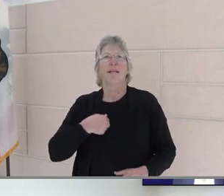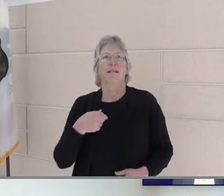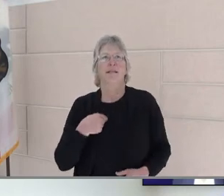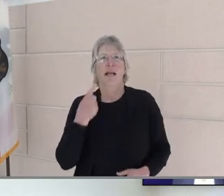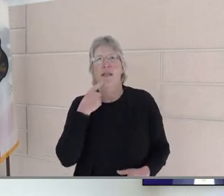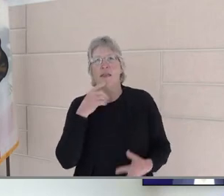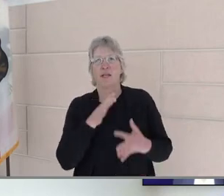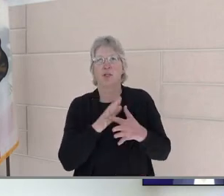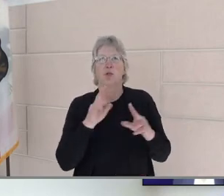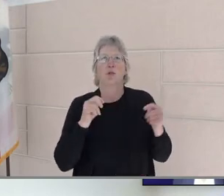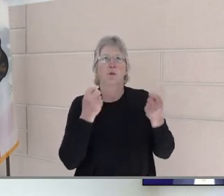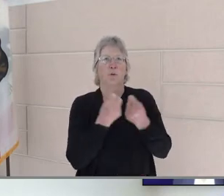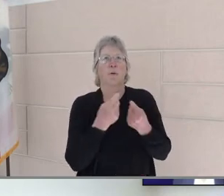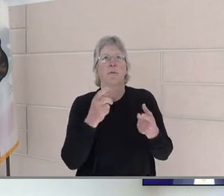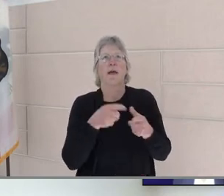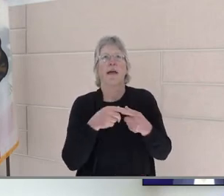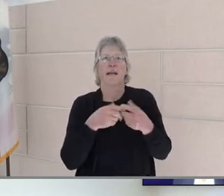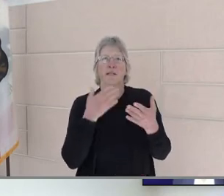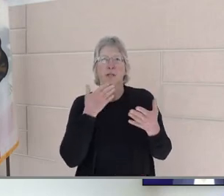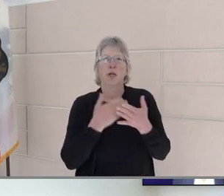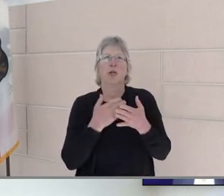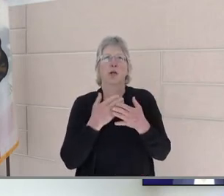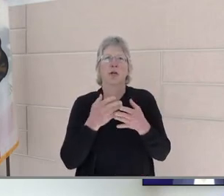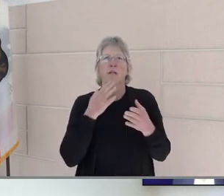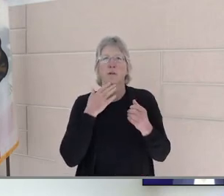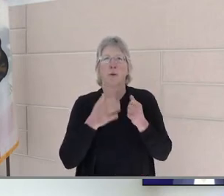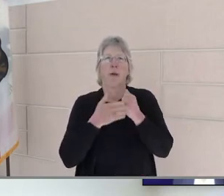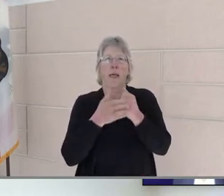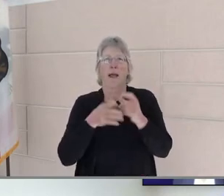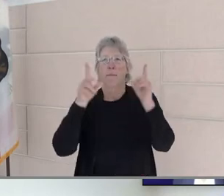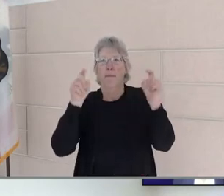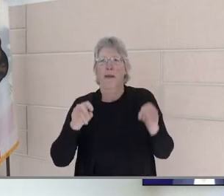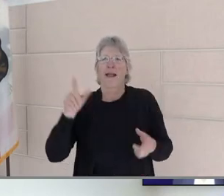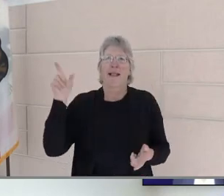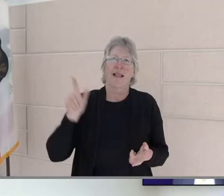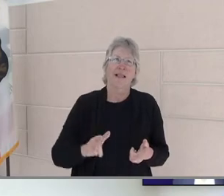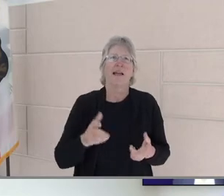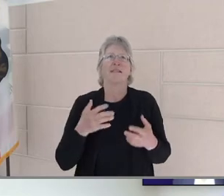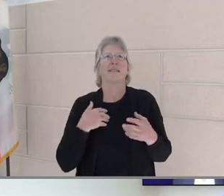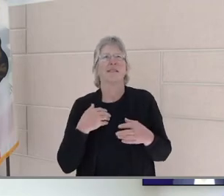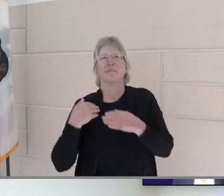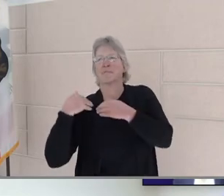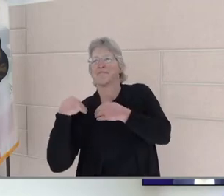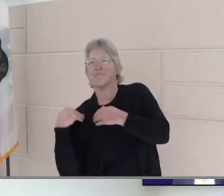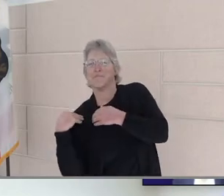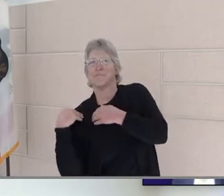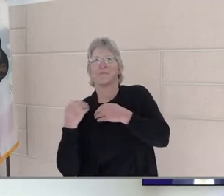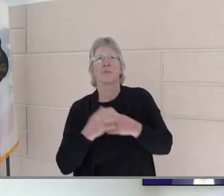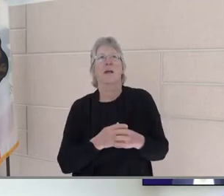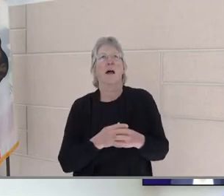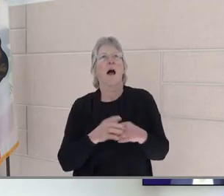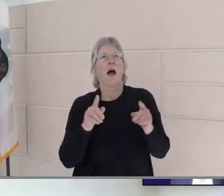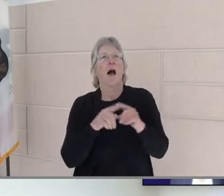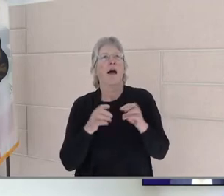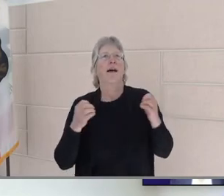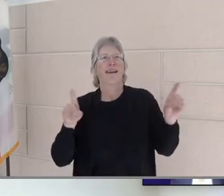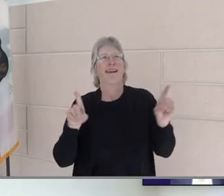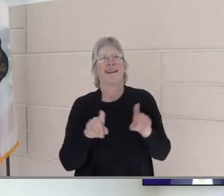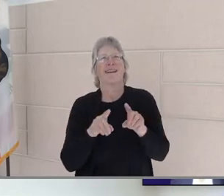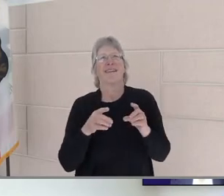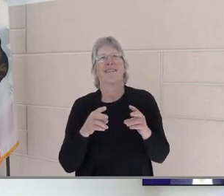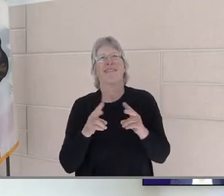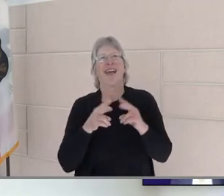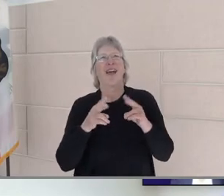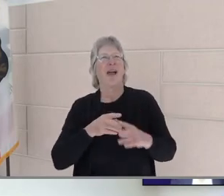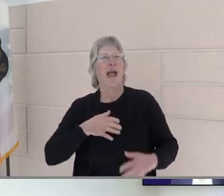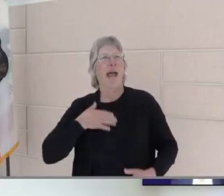ไอสมานตุกบานฉบับล้อหายยังเมริกาปรังปรายเธอการประลองดำใบกับเอานอมบอ